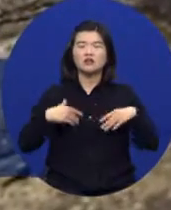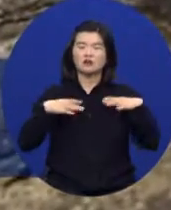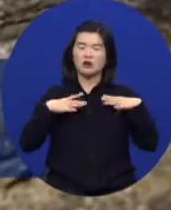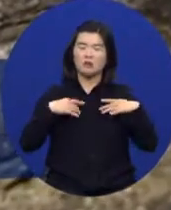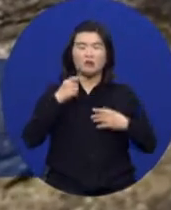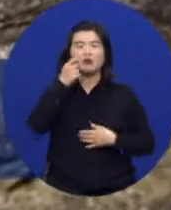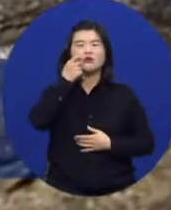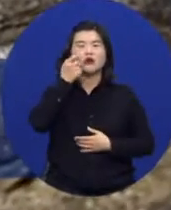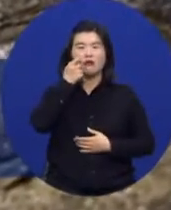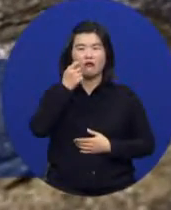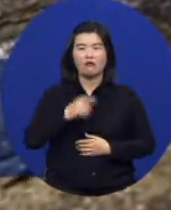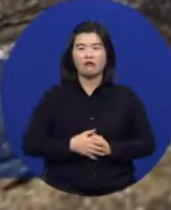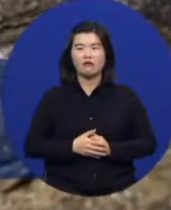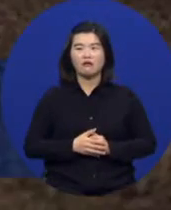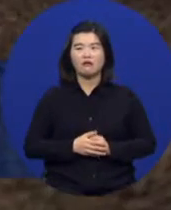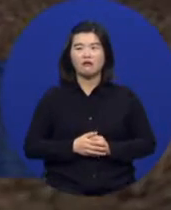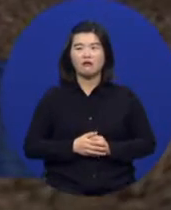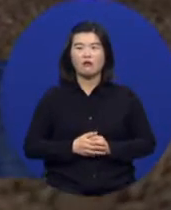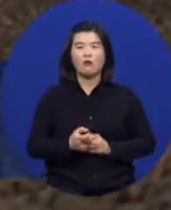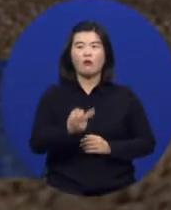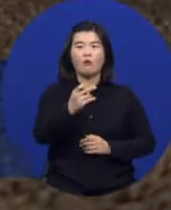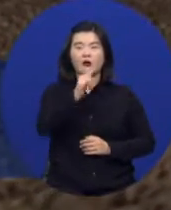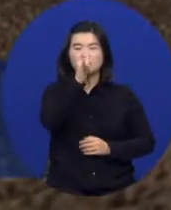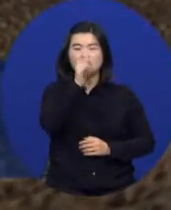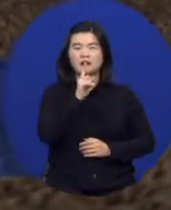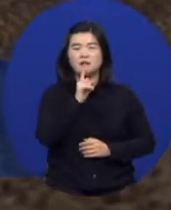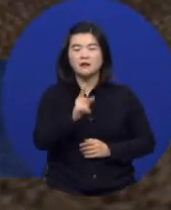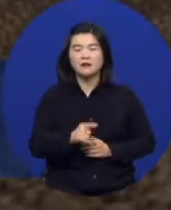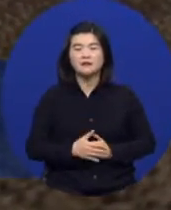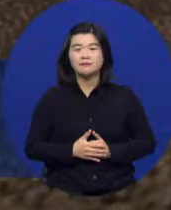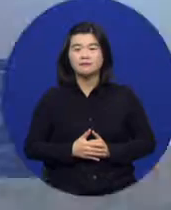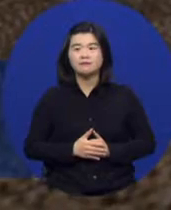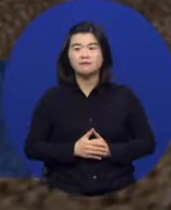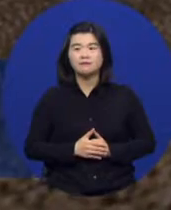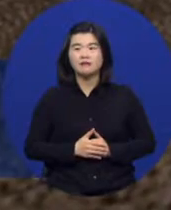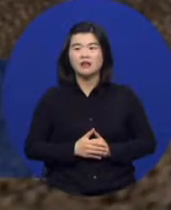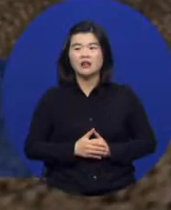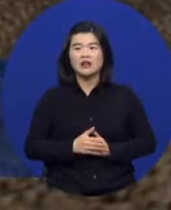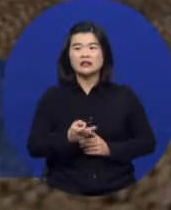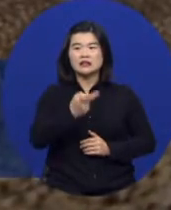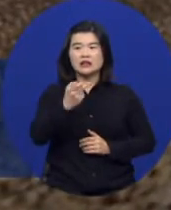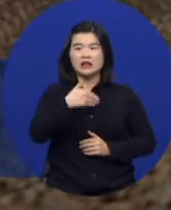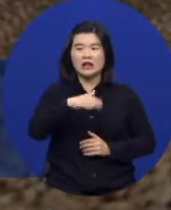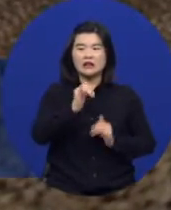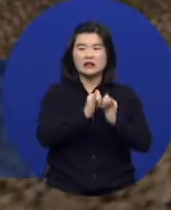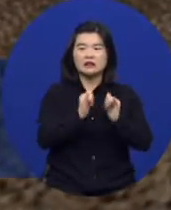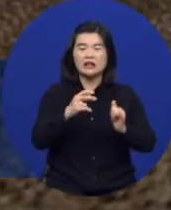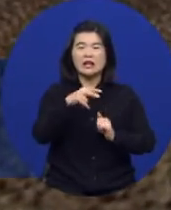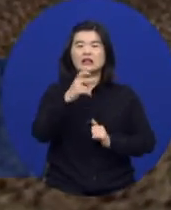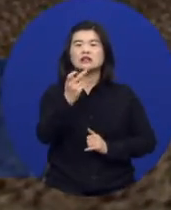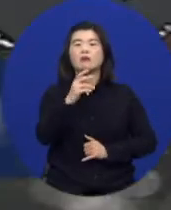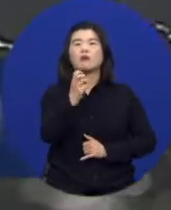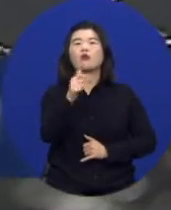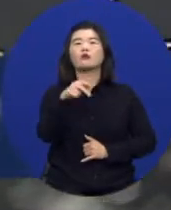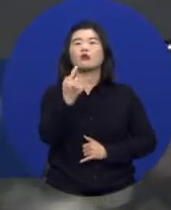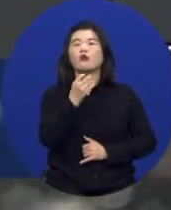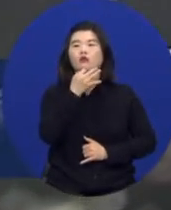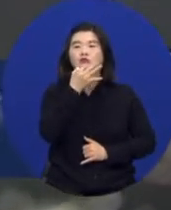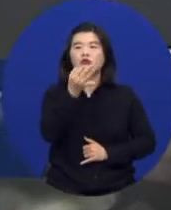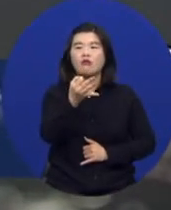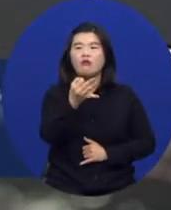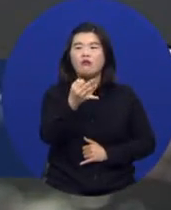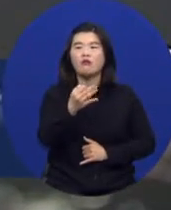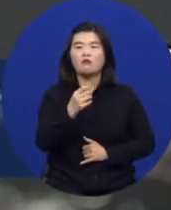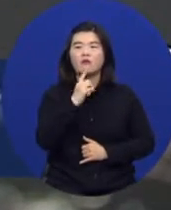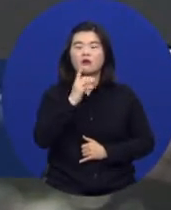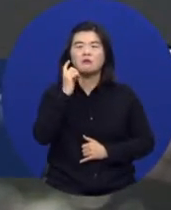그때까지도 애멍 이제 자랑할 때가 못돼 우리 오빠 그도 있지 그도 아, 이 산에 자랑하는 머신 것도 사람은 힘든데. 산폭도 해가니 산폭도 말